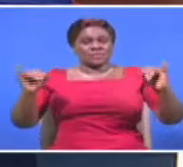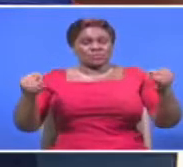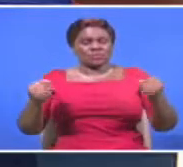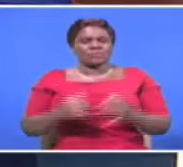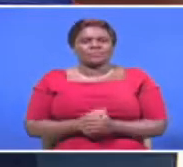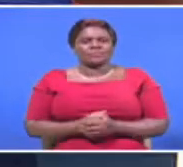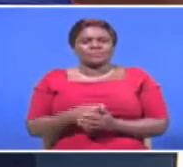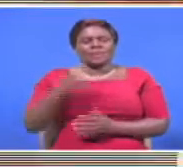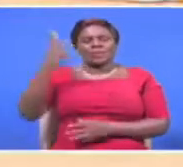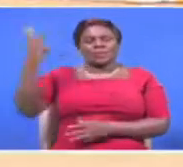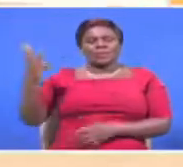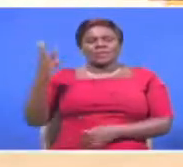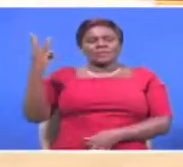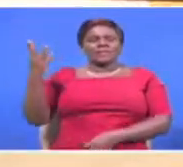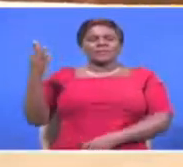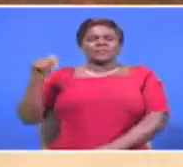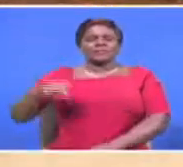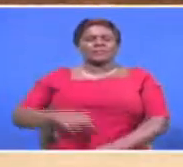leo Jumatano.